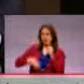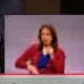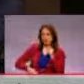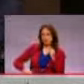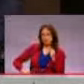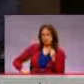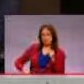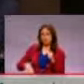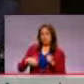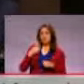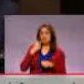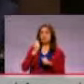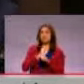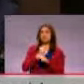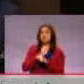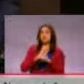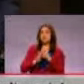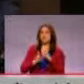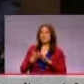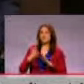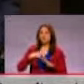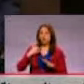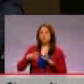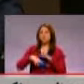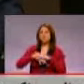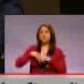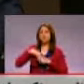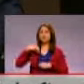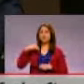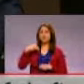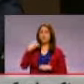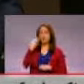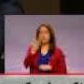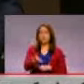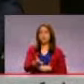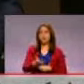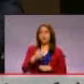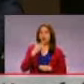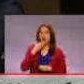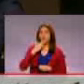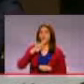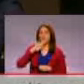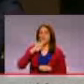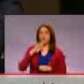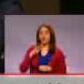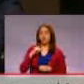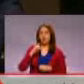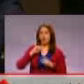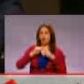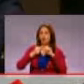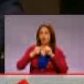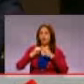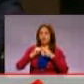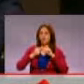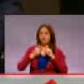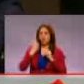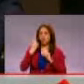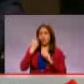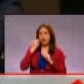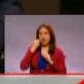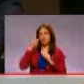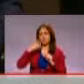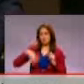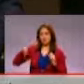اولاد لسه بيتعلموا كان محتاج مشروع يساعده على ظروف المعيشه الحمد لله وساس واحد من الناس قدرت تساعده